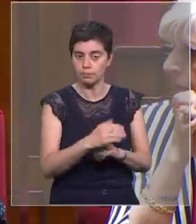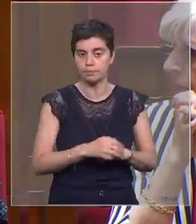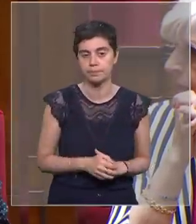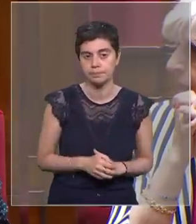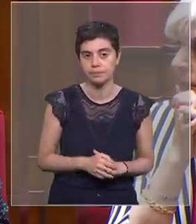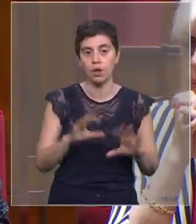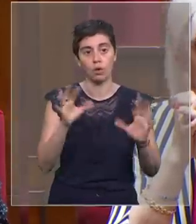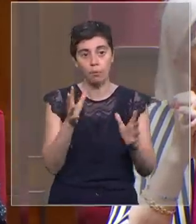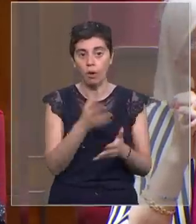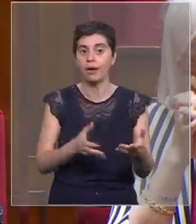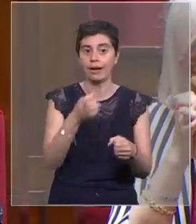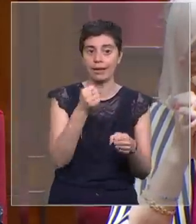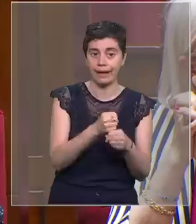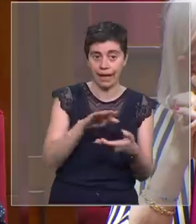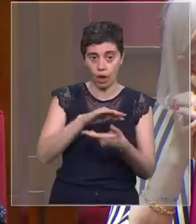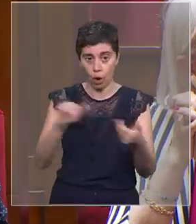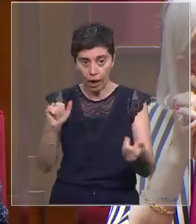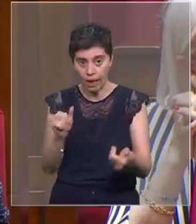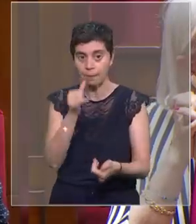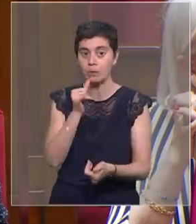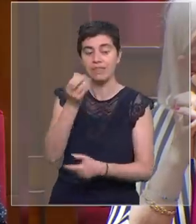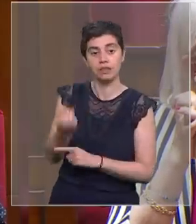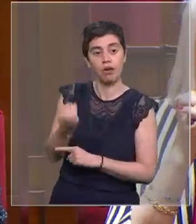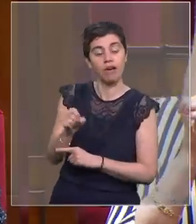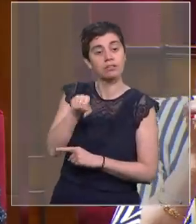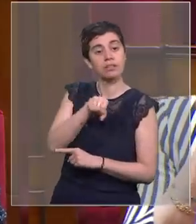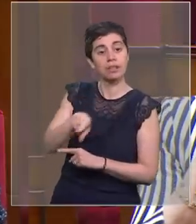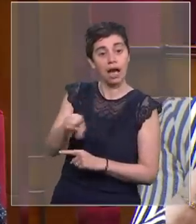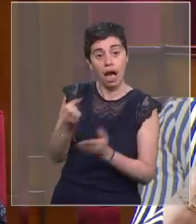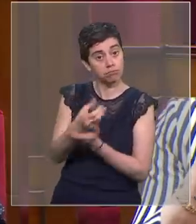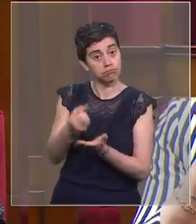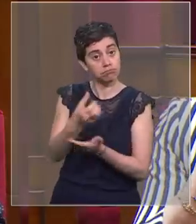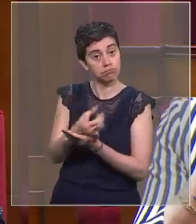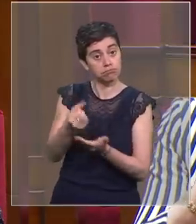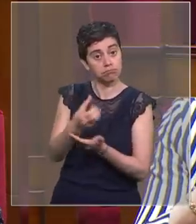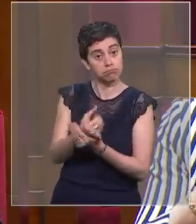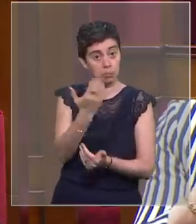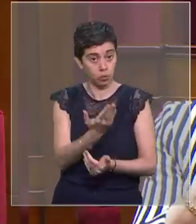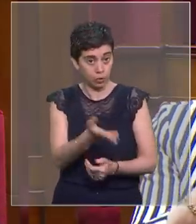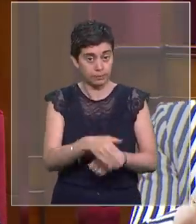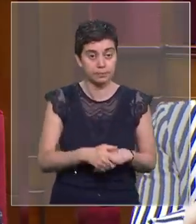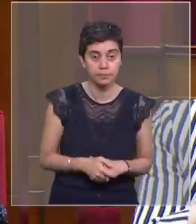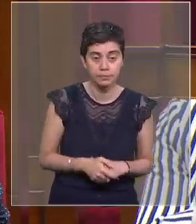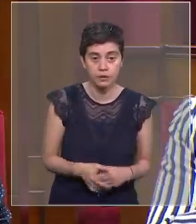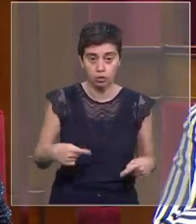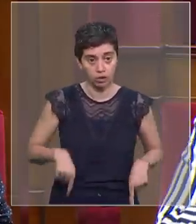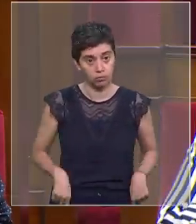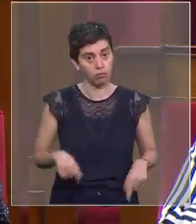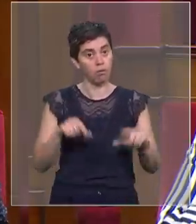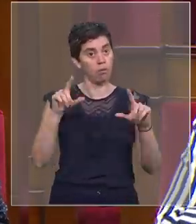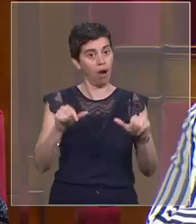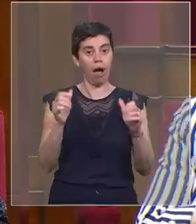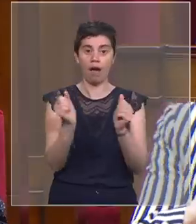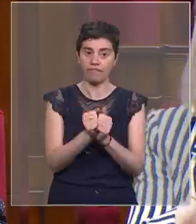notamment grâce à la création des relais petite enfance qui leur apporteront les informations nécessaires. Le gouvernement sera aux côtés des